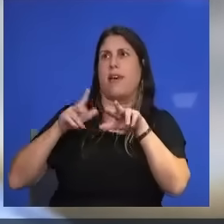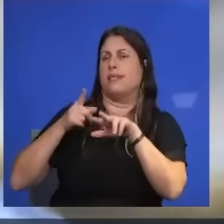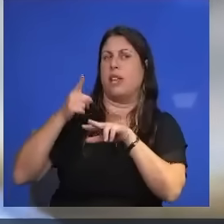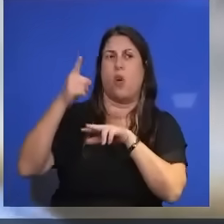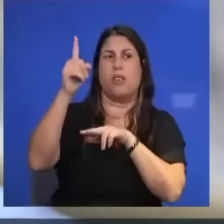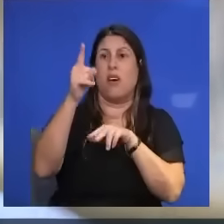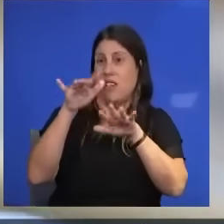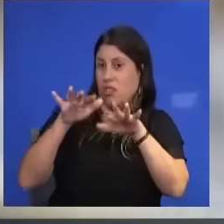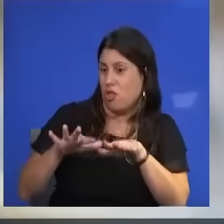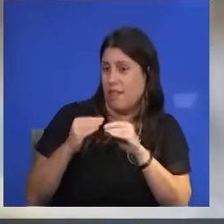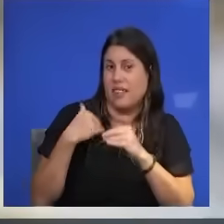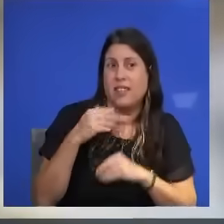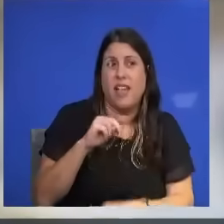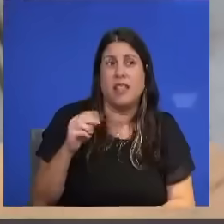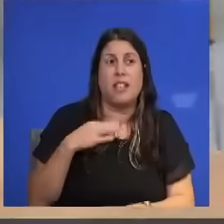יא.